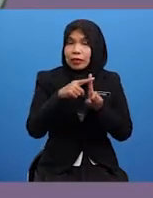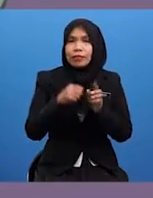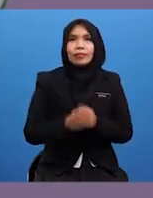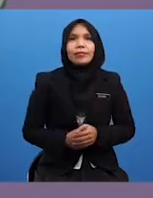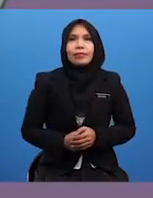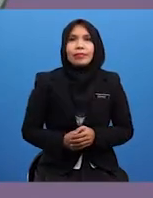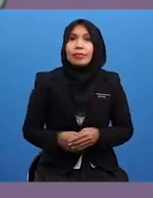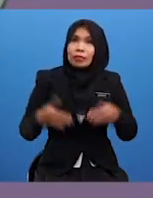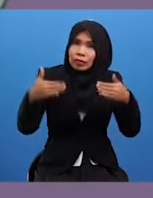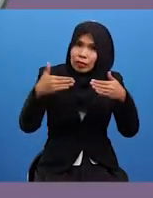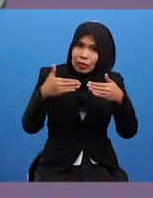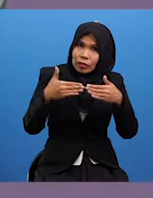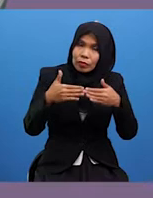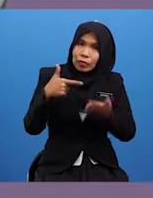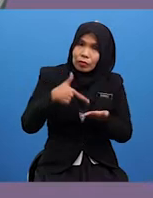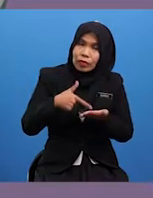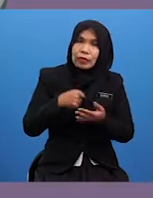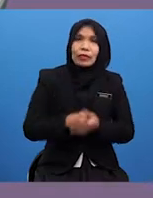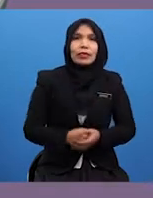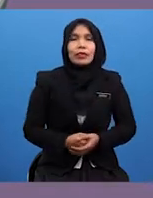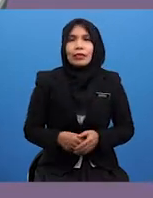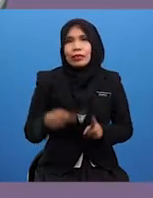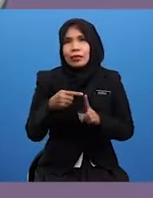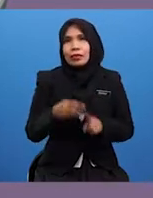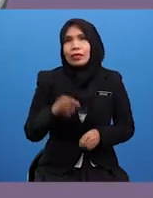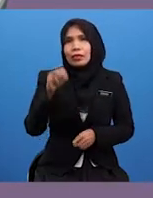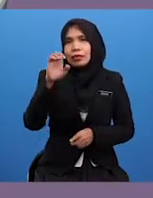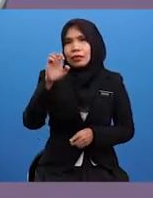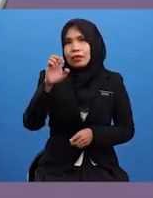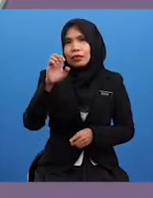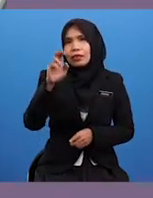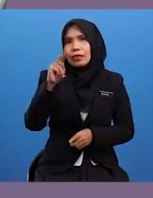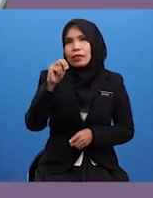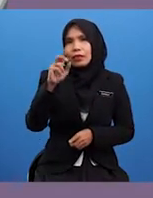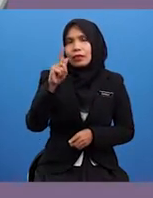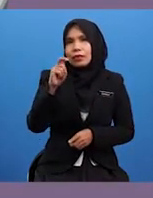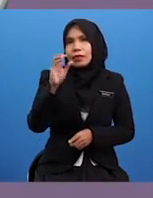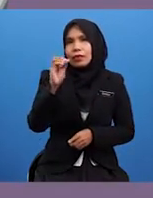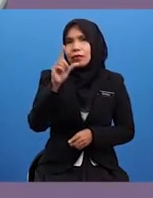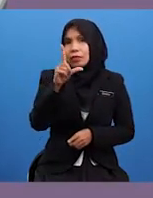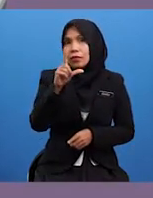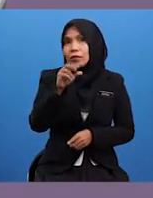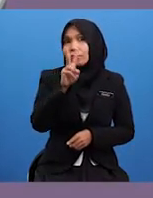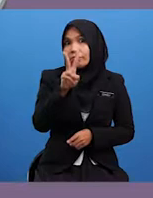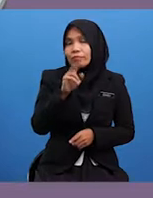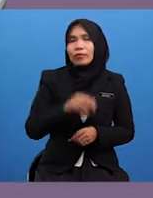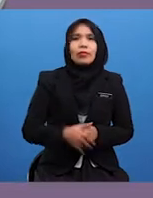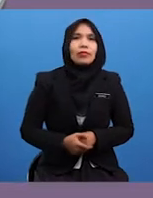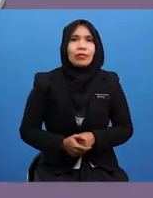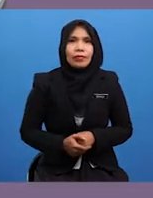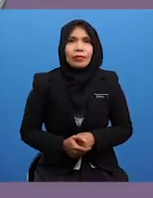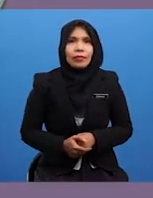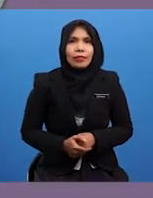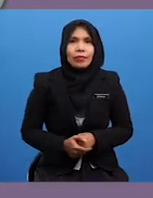kita sambungkan ke mentol yang kedua dan mentol yang kedua akan disambungkan